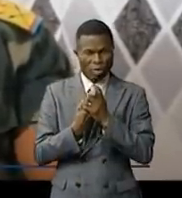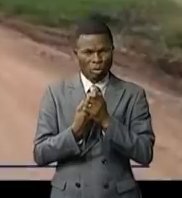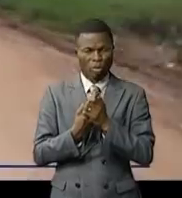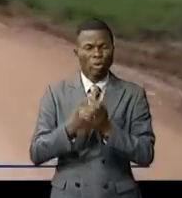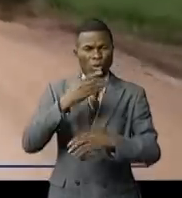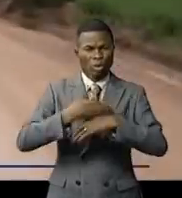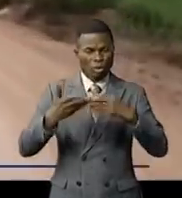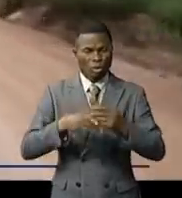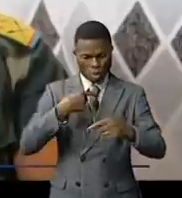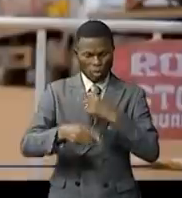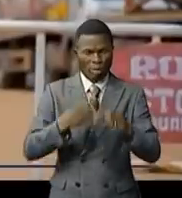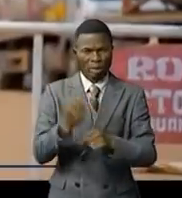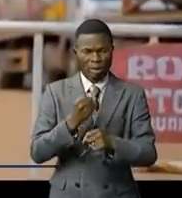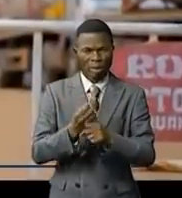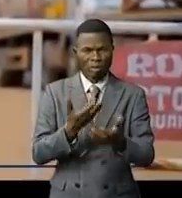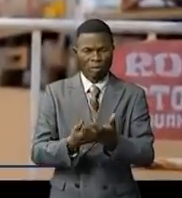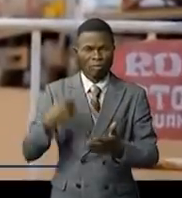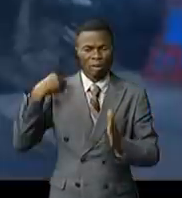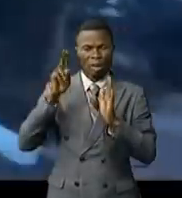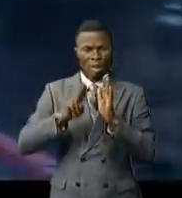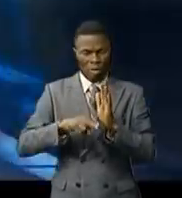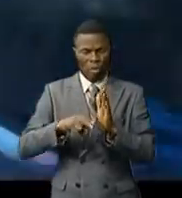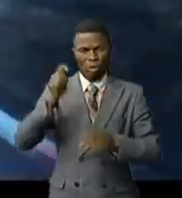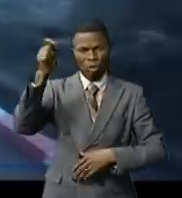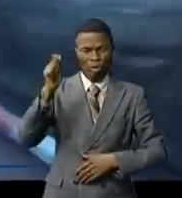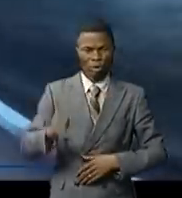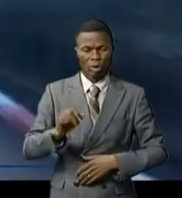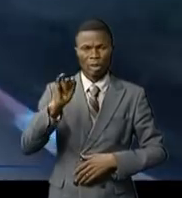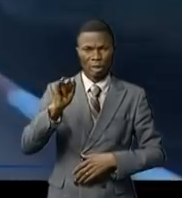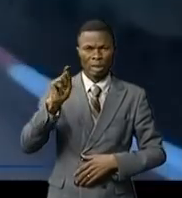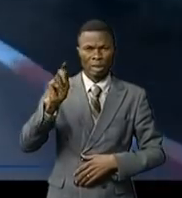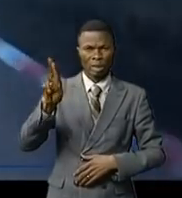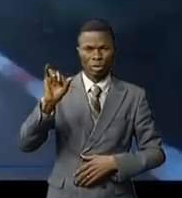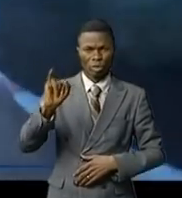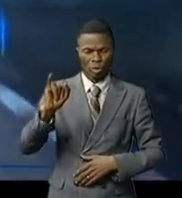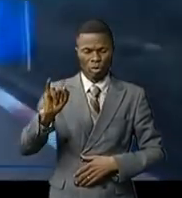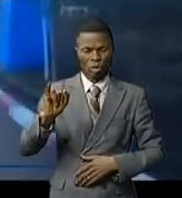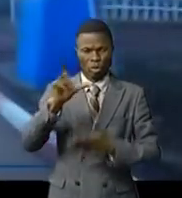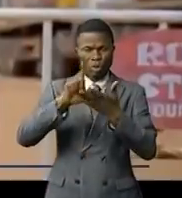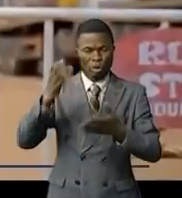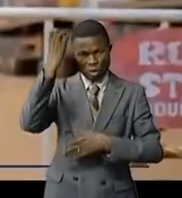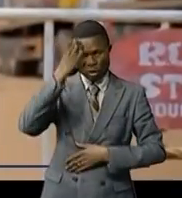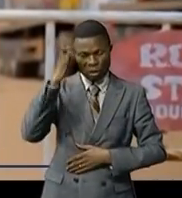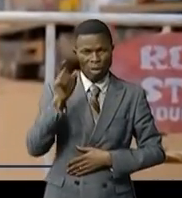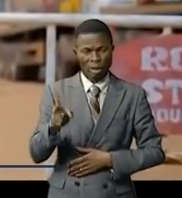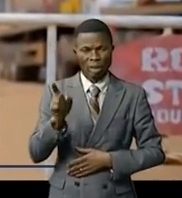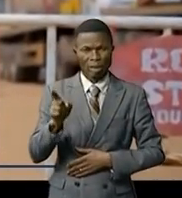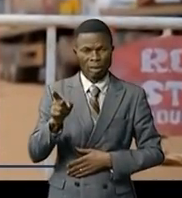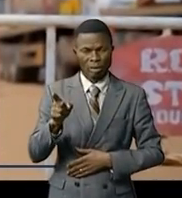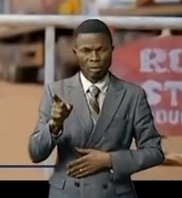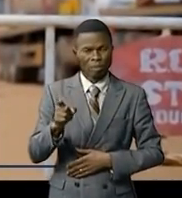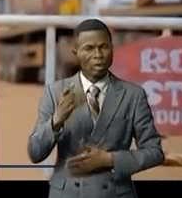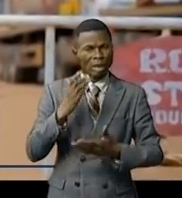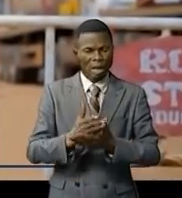aura lancement des travaux. Le gouverneur militaire de l'Ituri, le lieutenant général Luboyan Kachoma Johnny, ne cesse